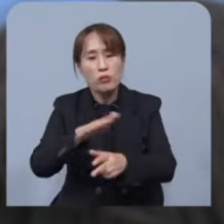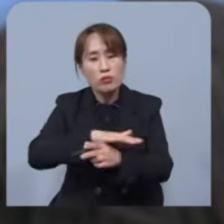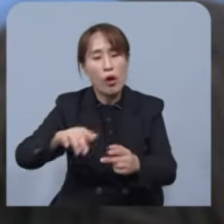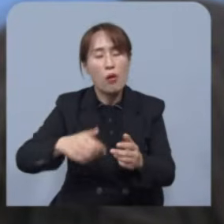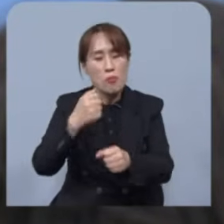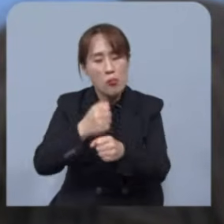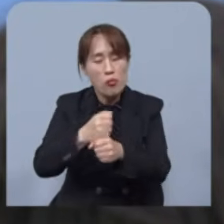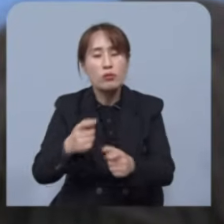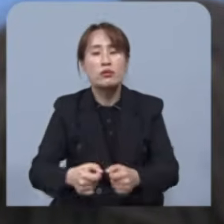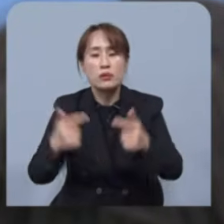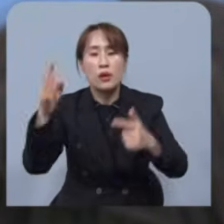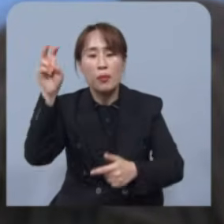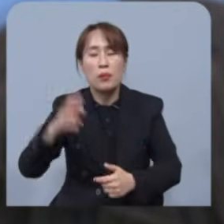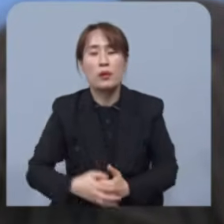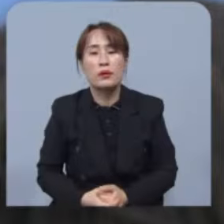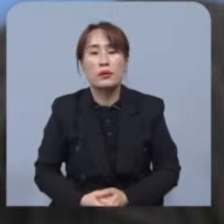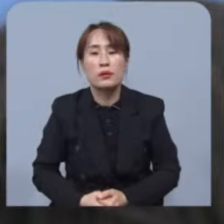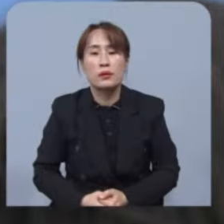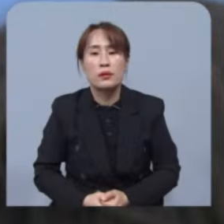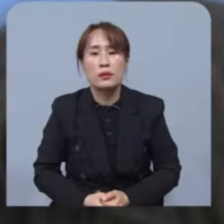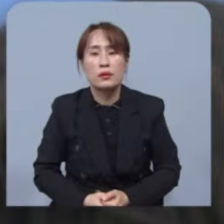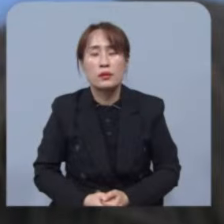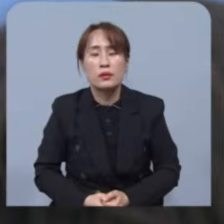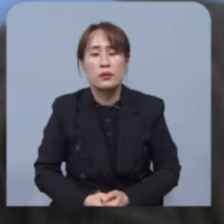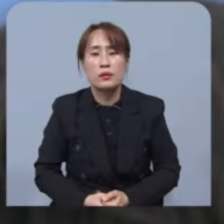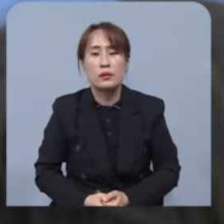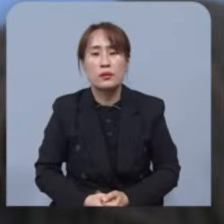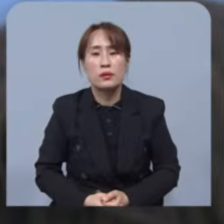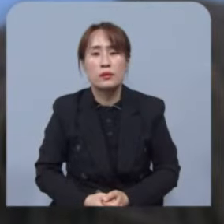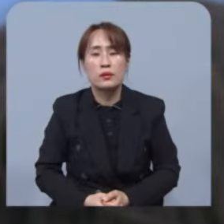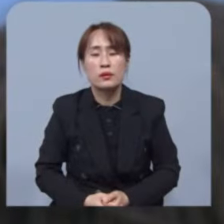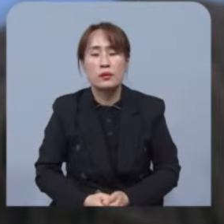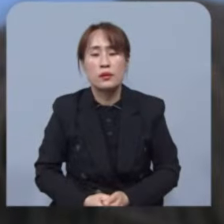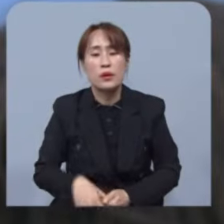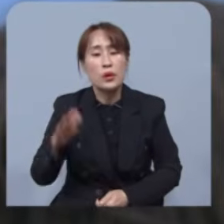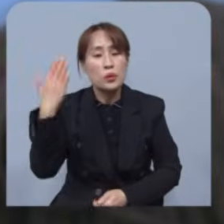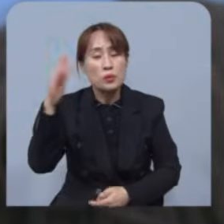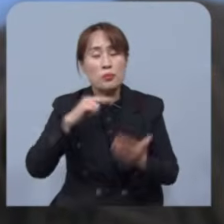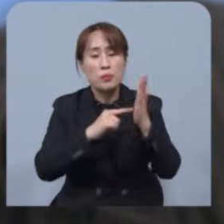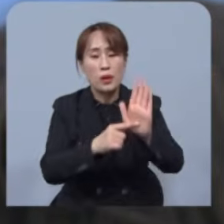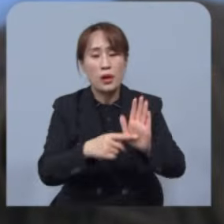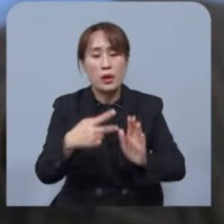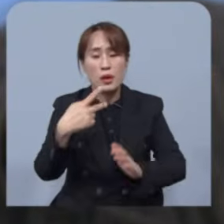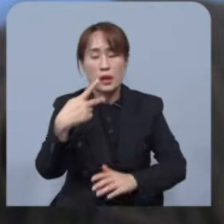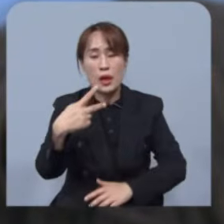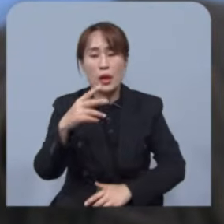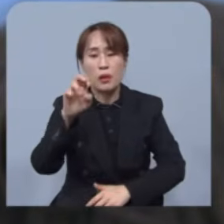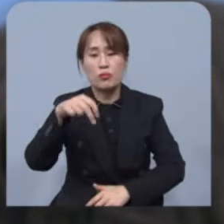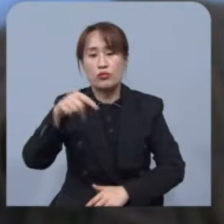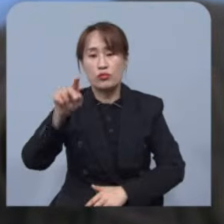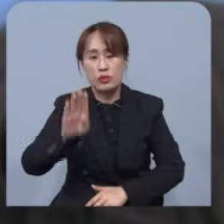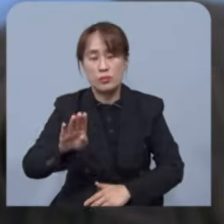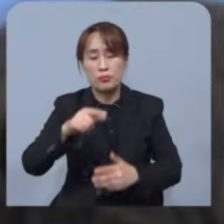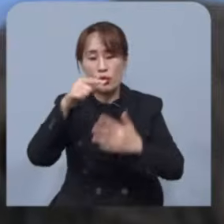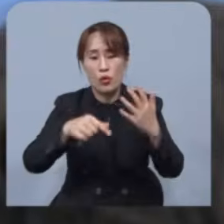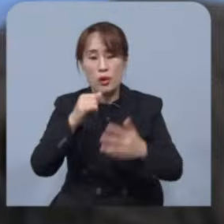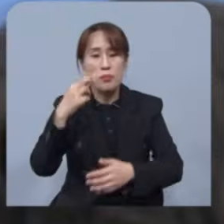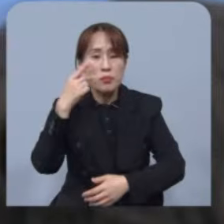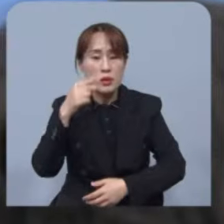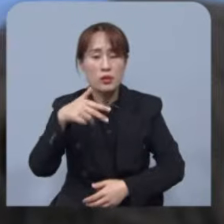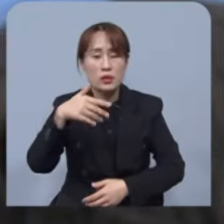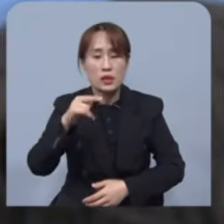같고요. 또 이런 부분들을 저희 최근에 발표한 K-무샤 프로그램이 있지 않습니까? 그